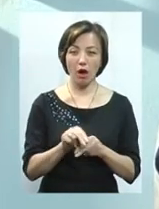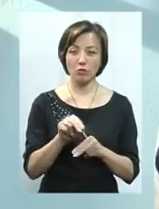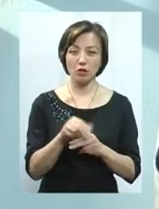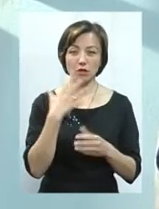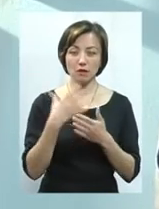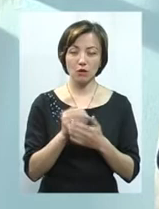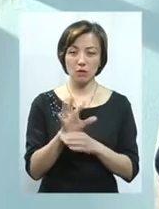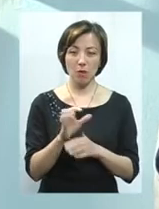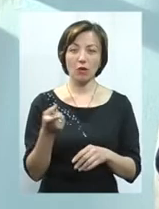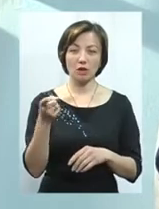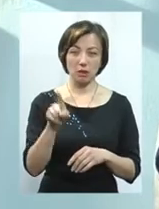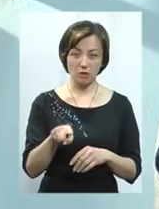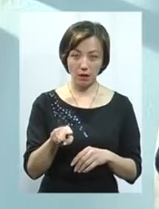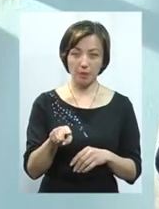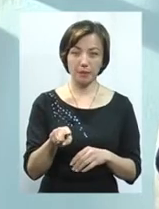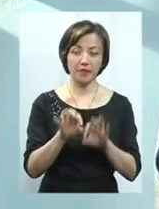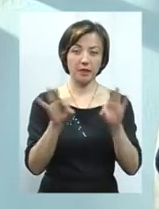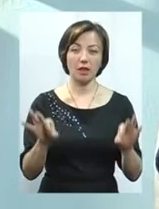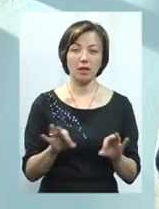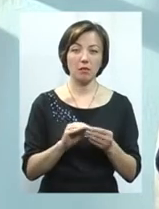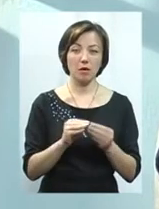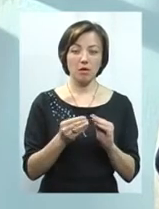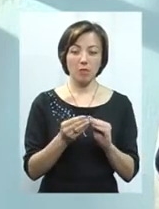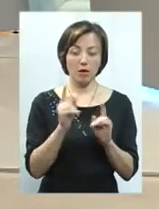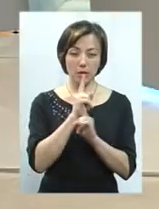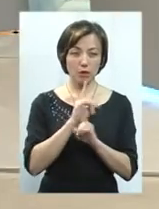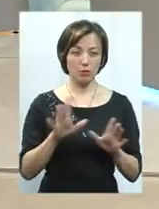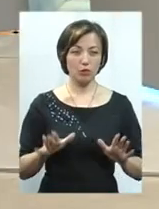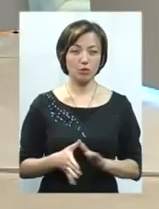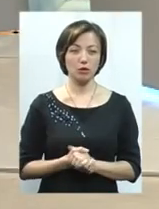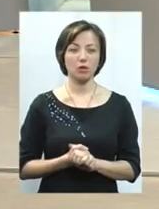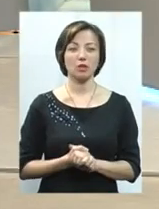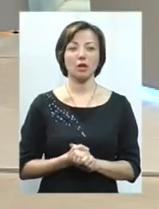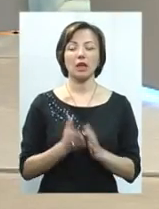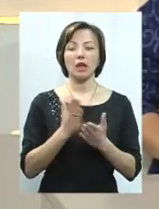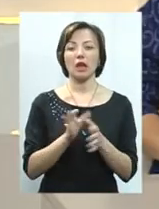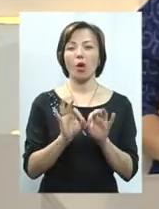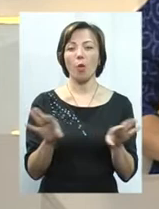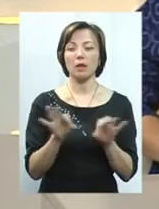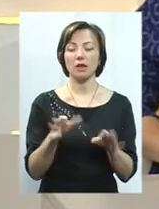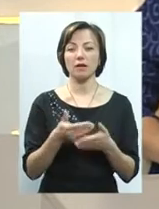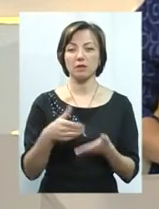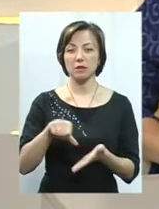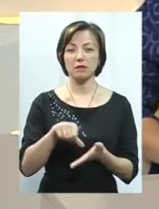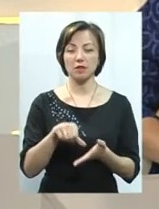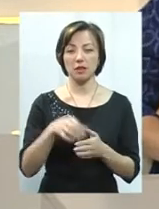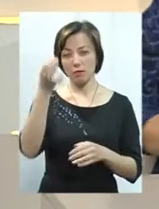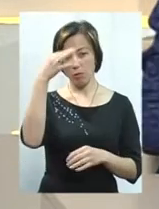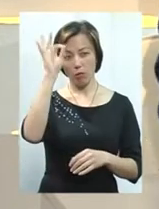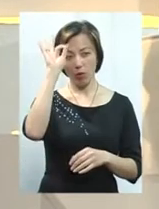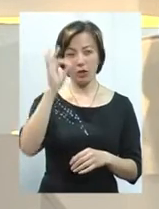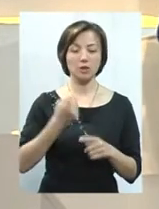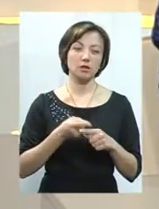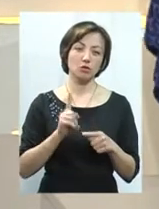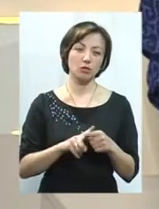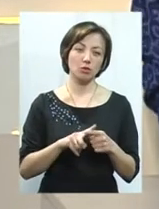собаку, и тогда никаких проблем не будет и не может быть. У нас есть комментарий от представителей полиции с этого